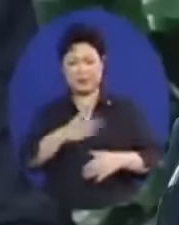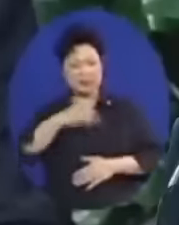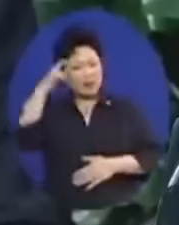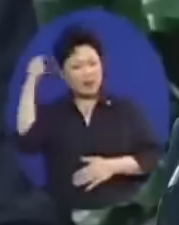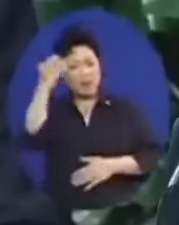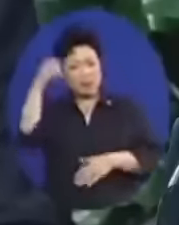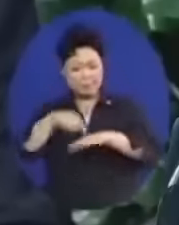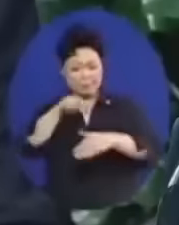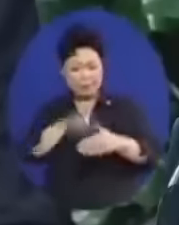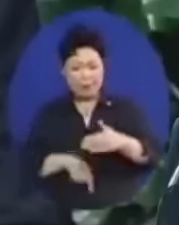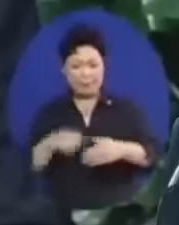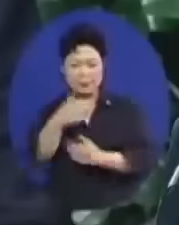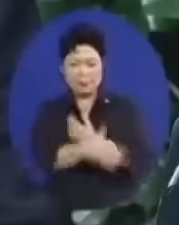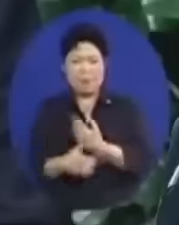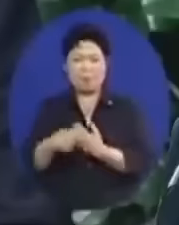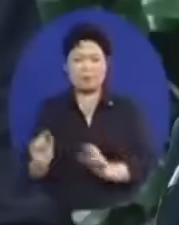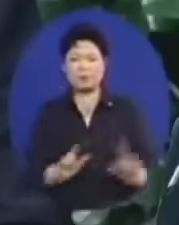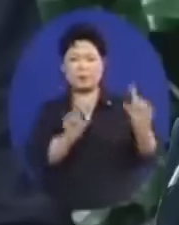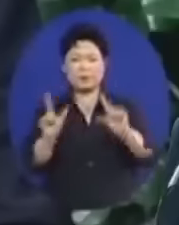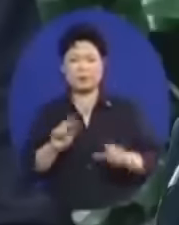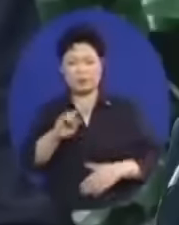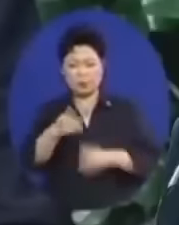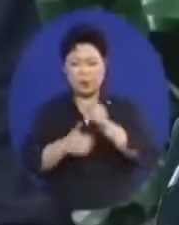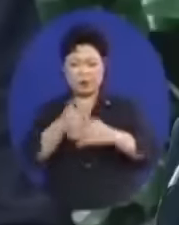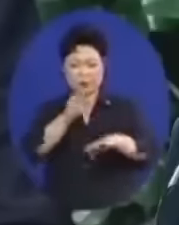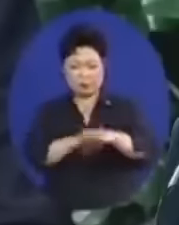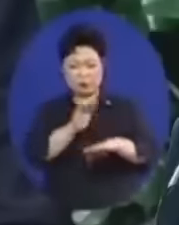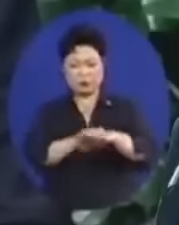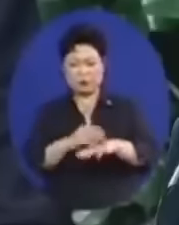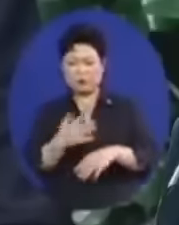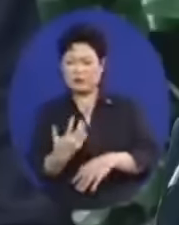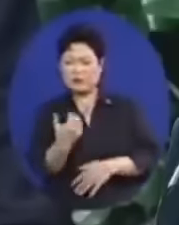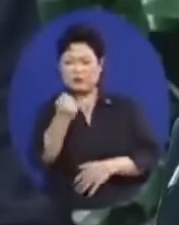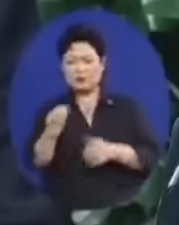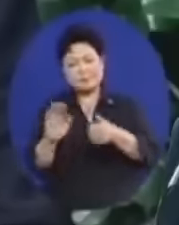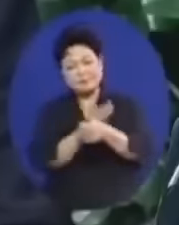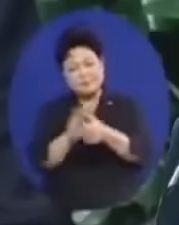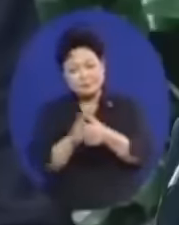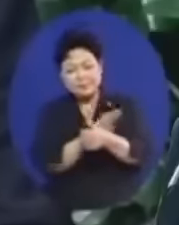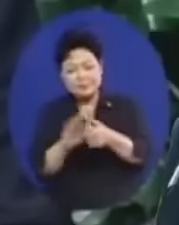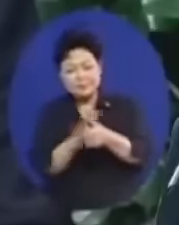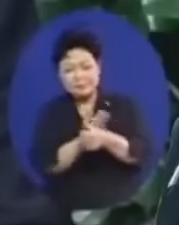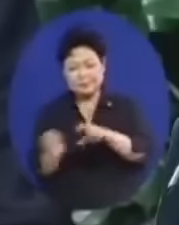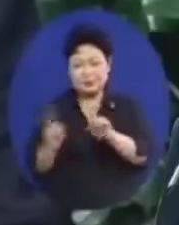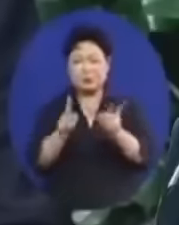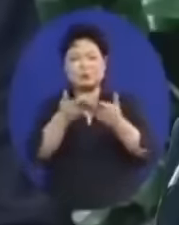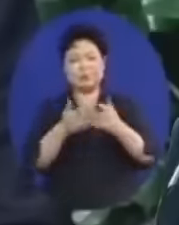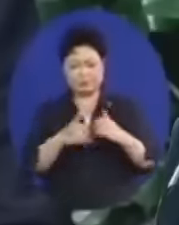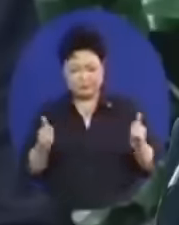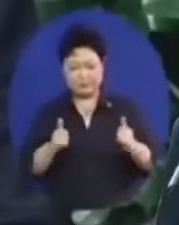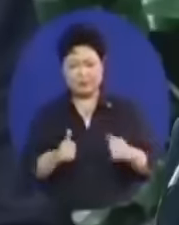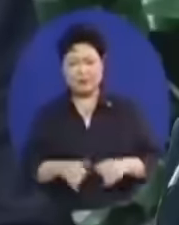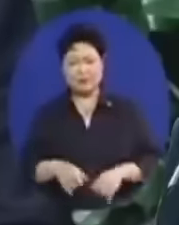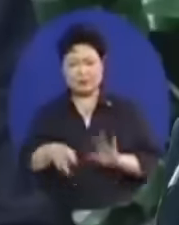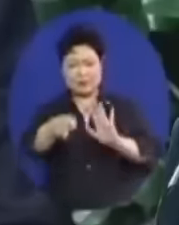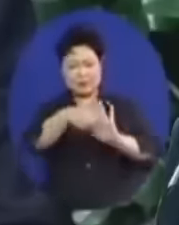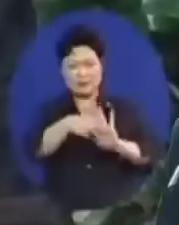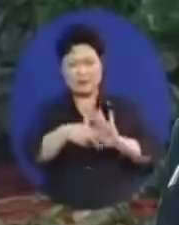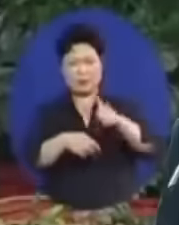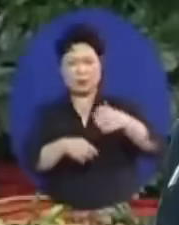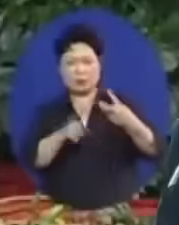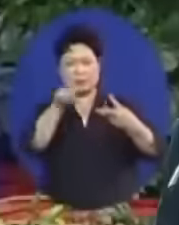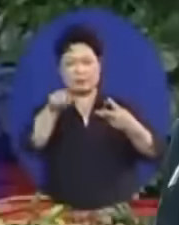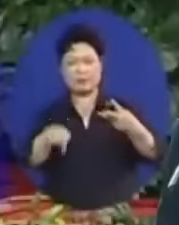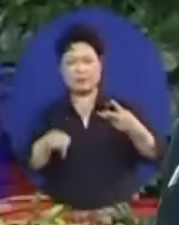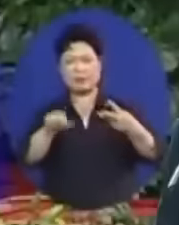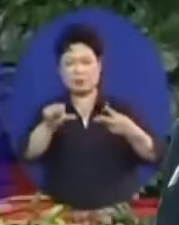영도 마음도 몸도 생활도 하나님의 손길로서 어루만져주시고 치료해주는 사람이다. 이사야 53장 5절에